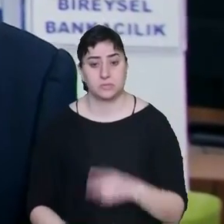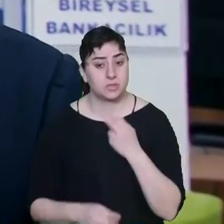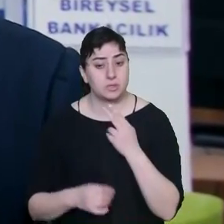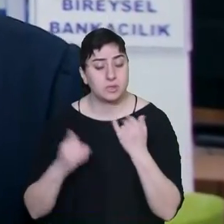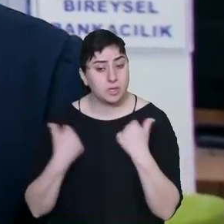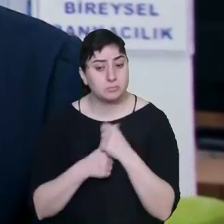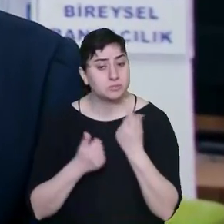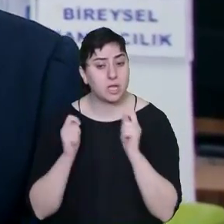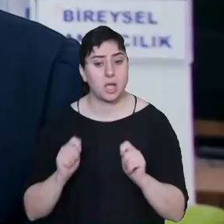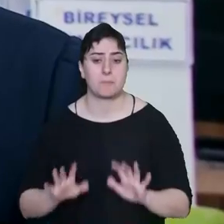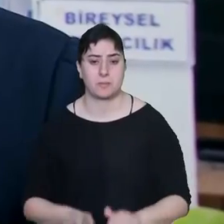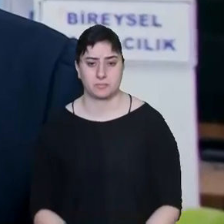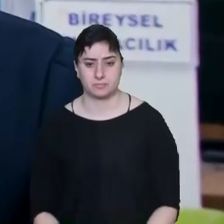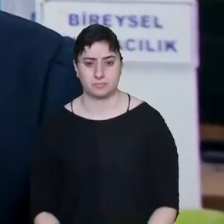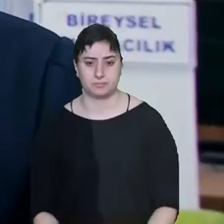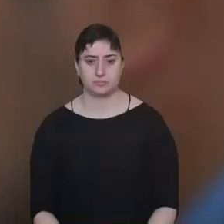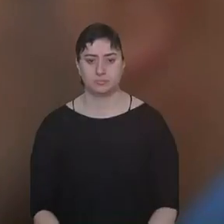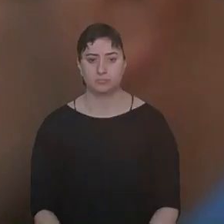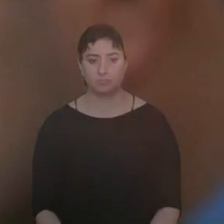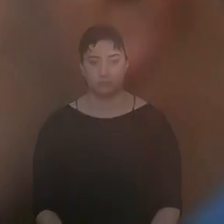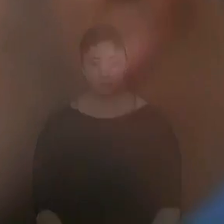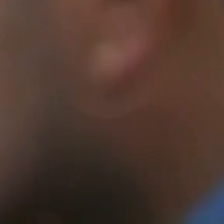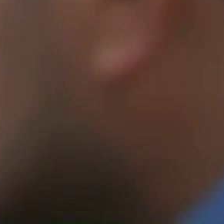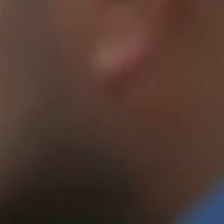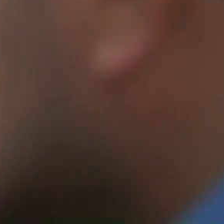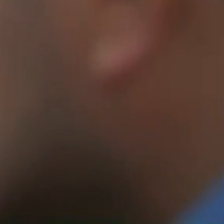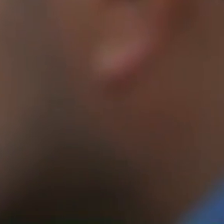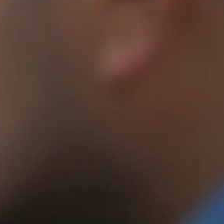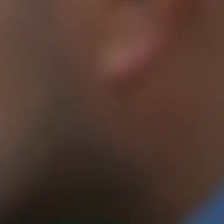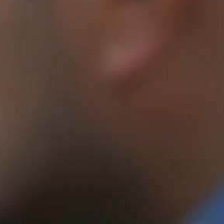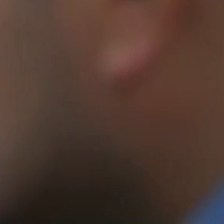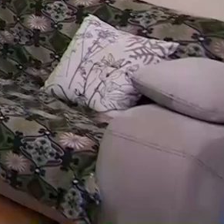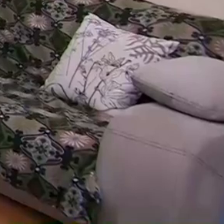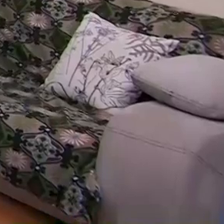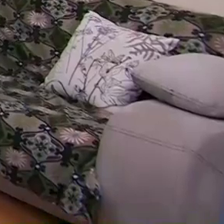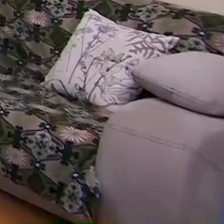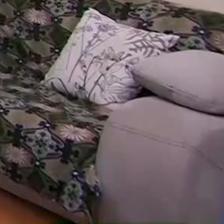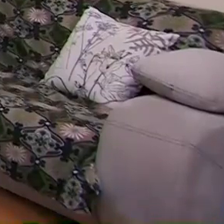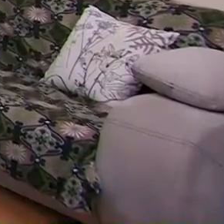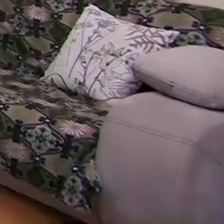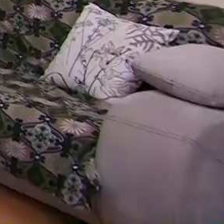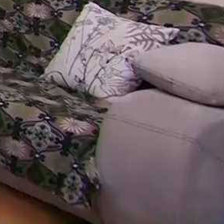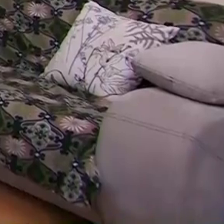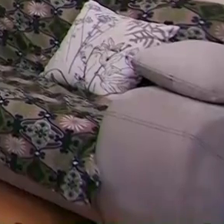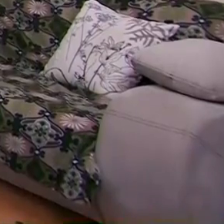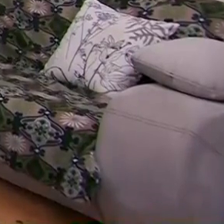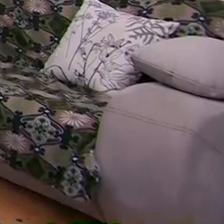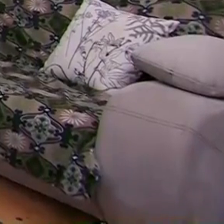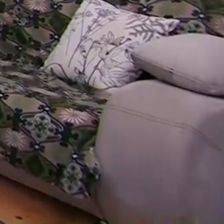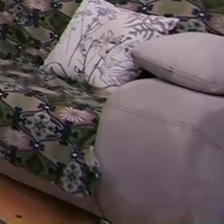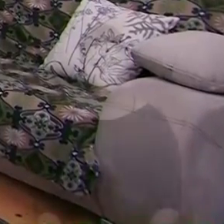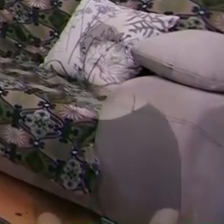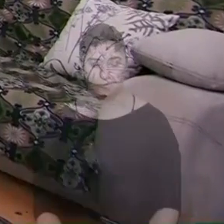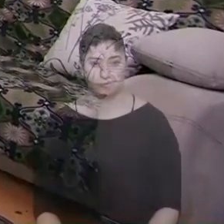Sakın karıma bir şey yapma. Dönüp yaşlı gözlerle Erdem'le Tuğba'ya baktı ama ikisinin de müşterisi var. Sarp müştemilatta Şükrü ile oturmuş